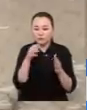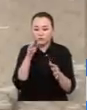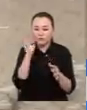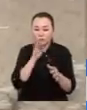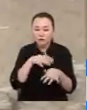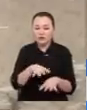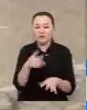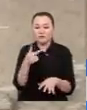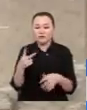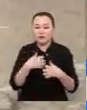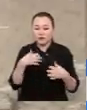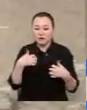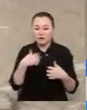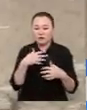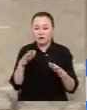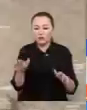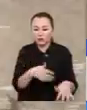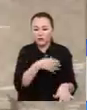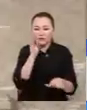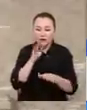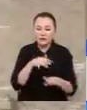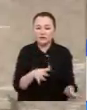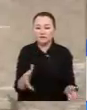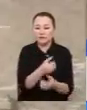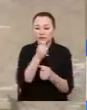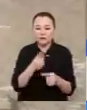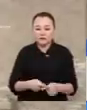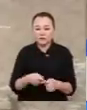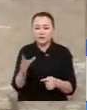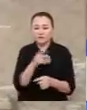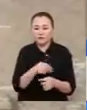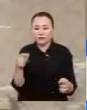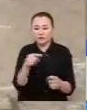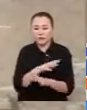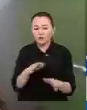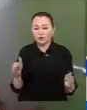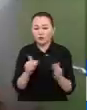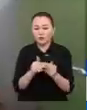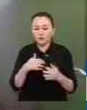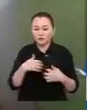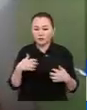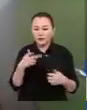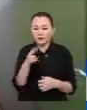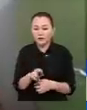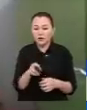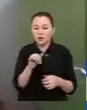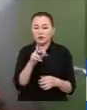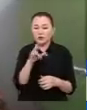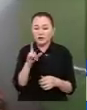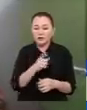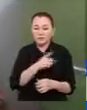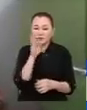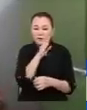білегі мал ақты, уағымалардың білегі ағып кетті, құтқара алмай қалды. Қора қопсының бәрі жарамсыз болып қалды. Ал Үлгілі ауылындағы жалғыз